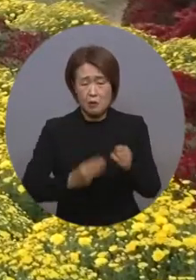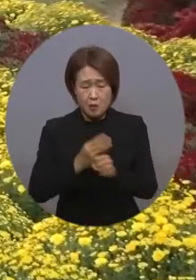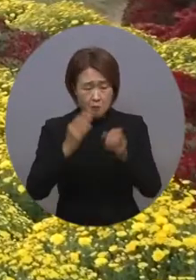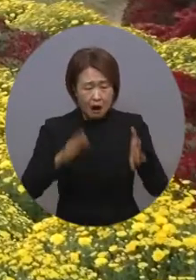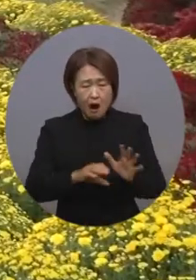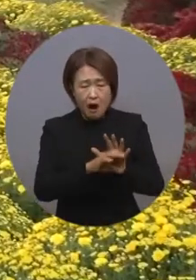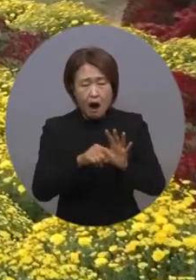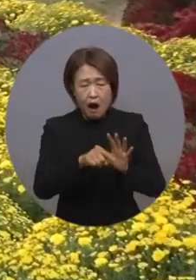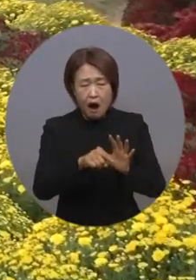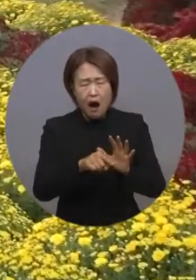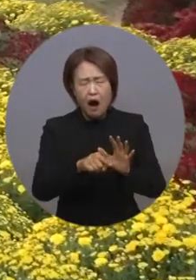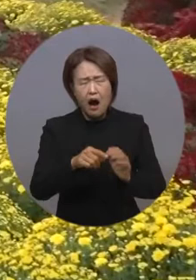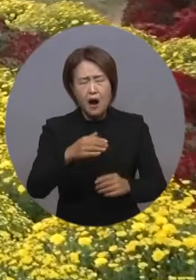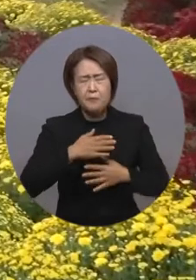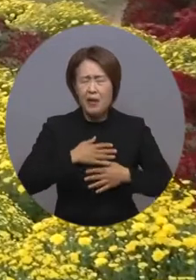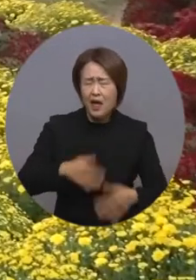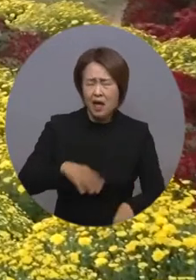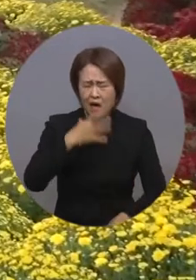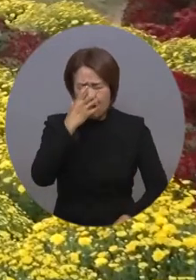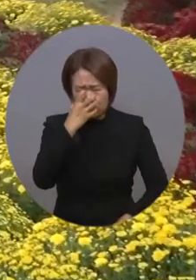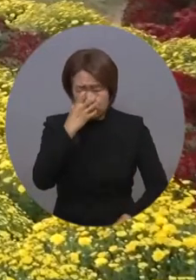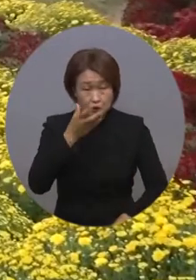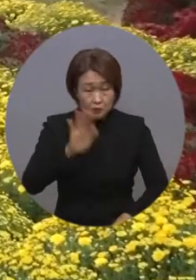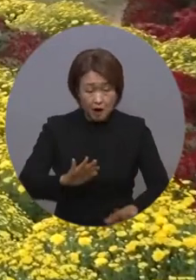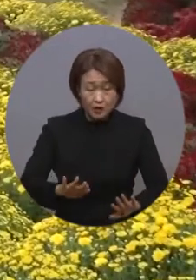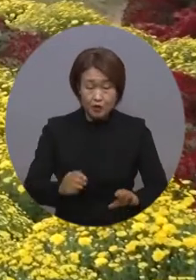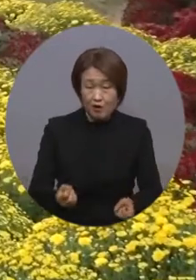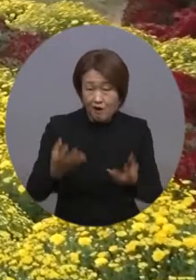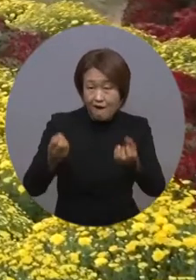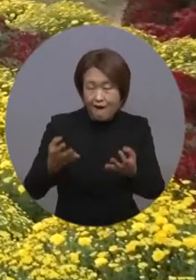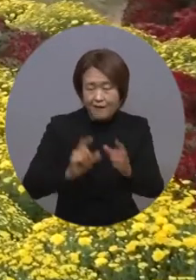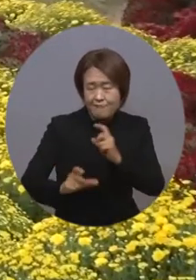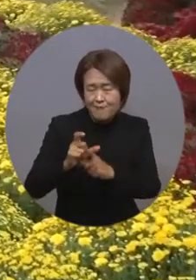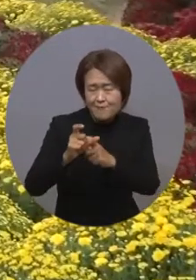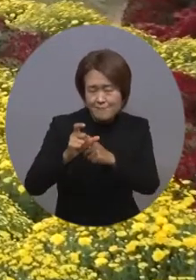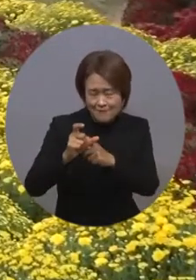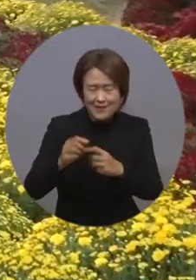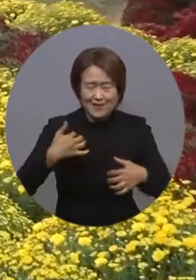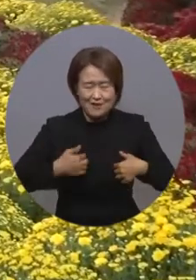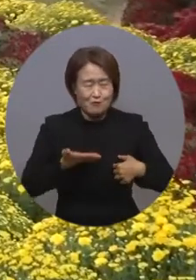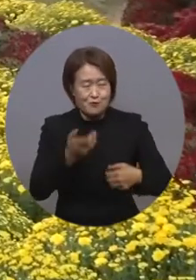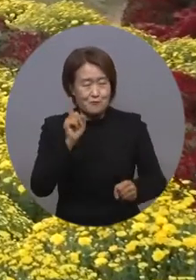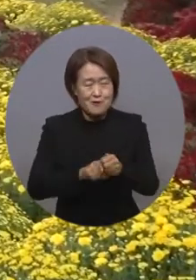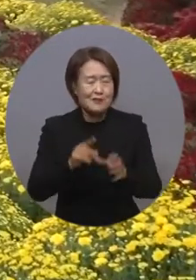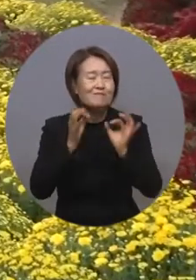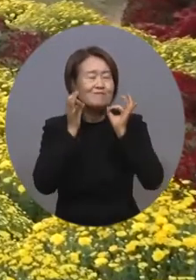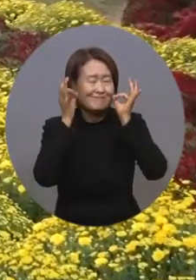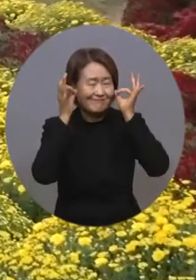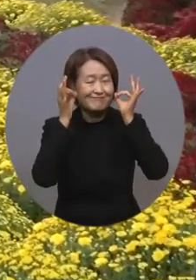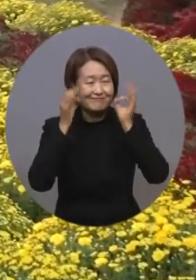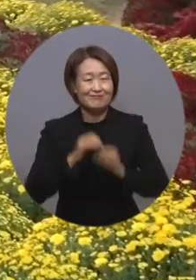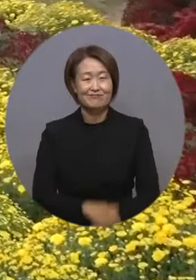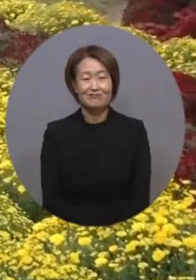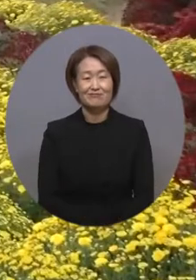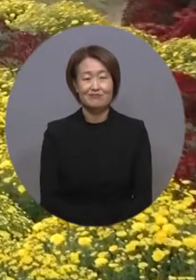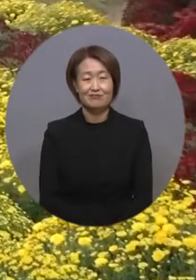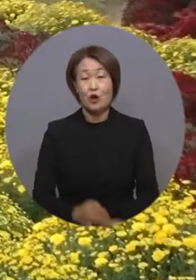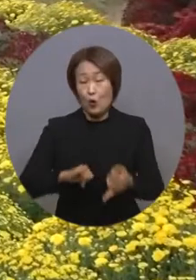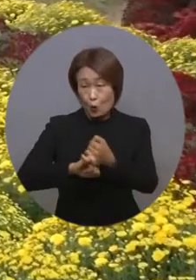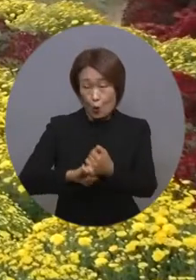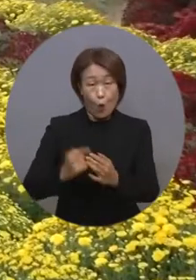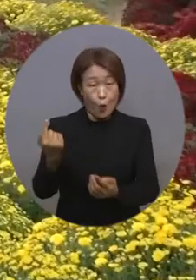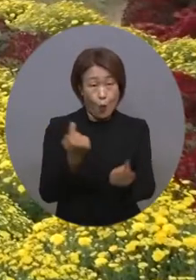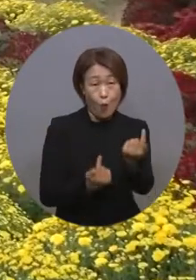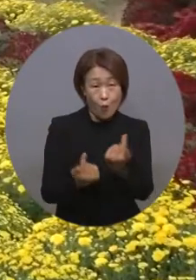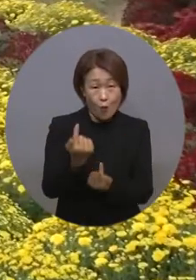만에 열린 행사인 만큼 각 분야의 전문가들이 심혈을 기울여 준비했다고 하는데요. 축제에 방문해 꽃향기